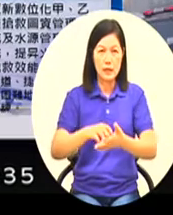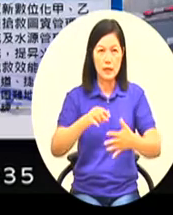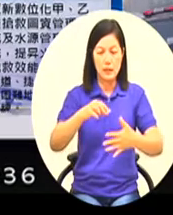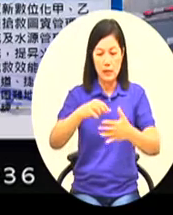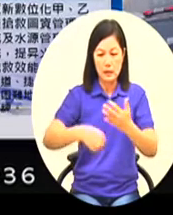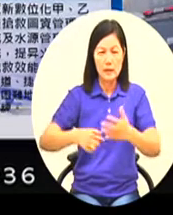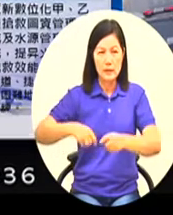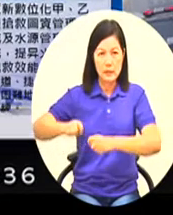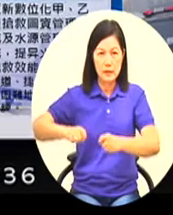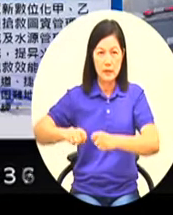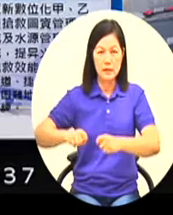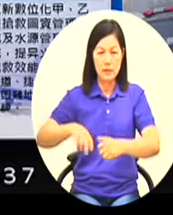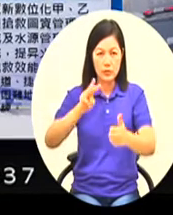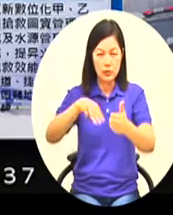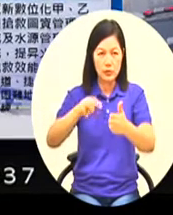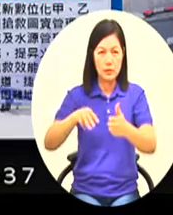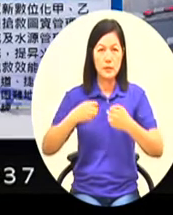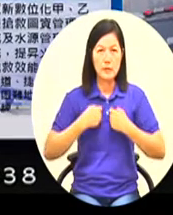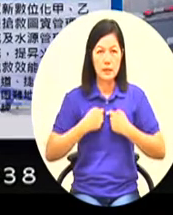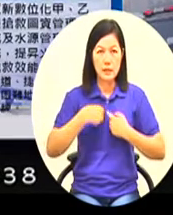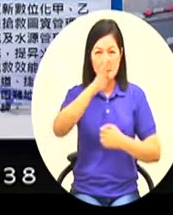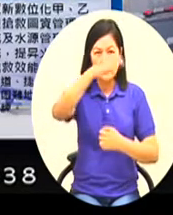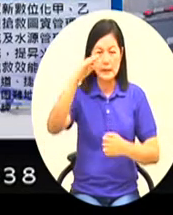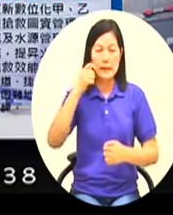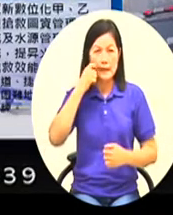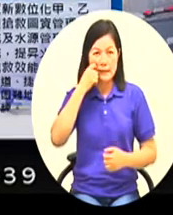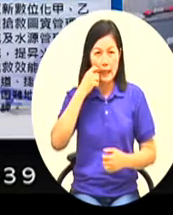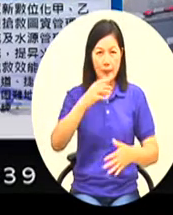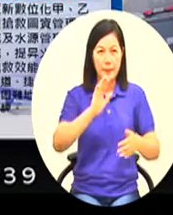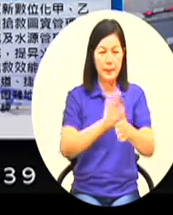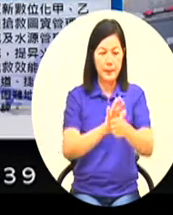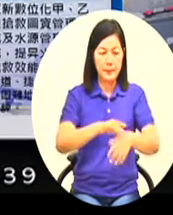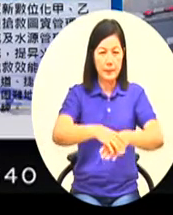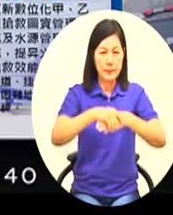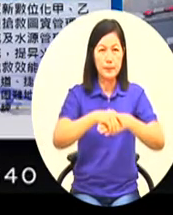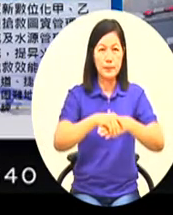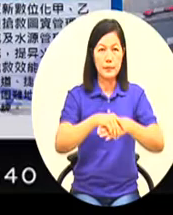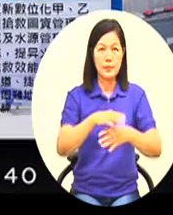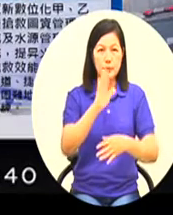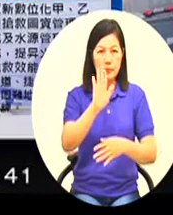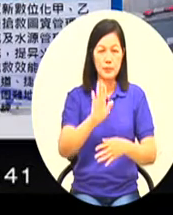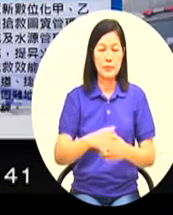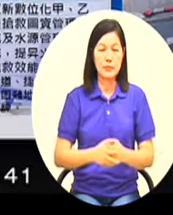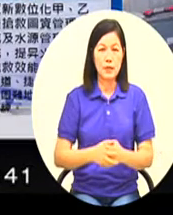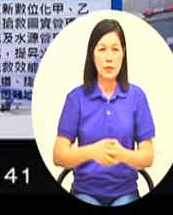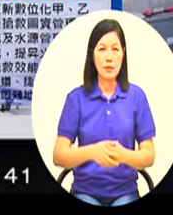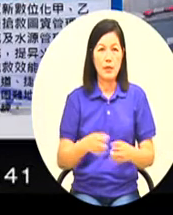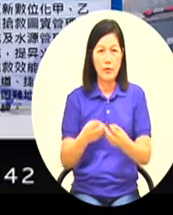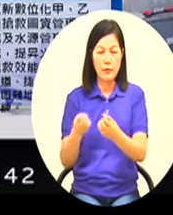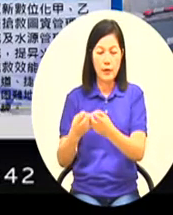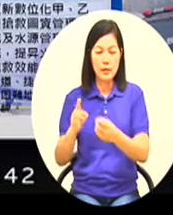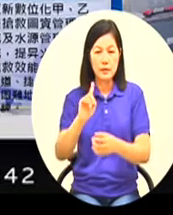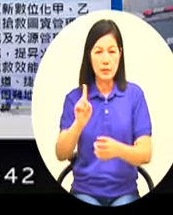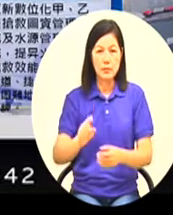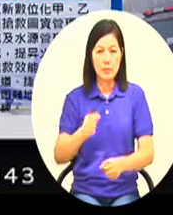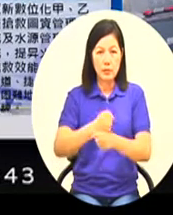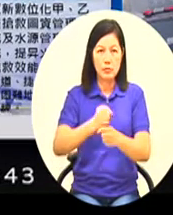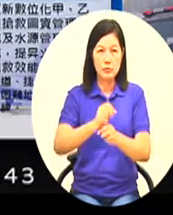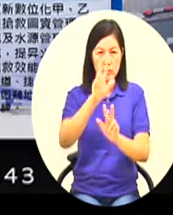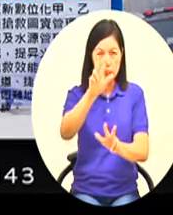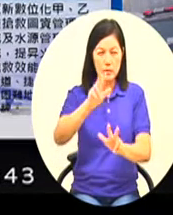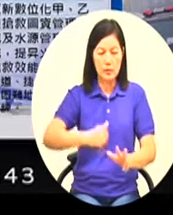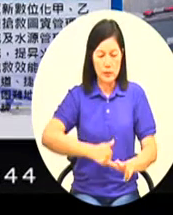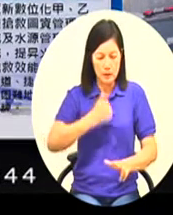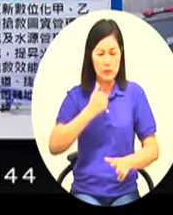力搜救信任，提升三难的救助效能。而拟灾害抢救计划落实实兵演练，